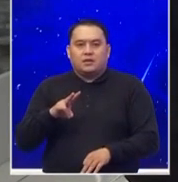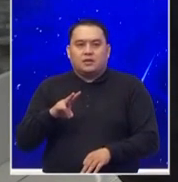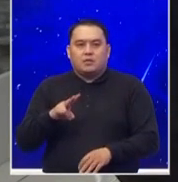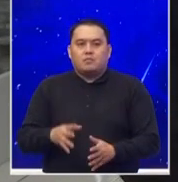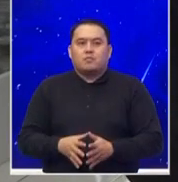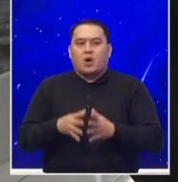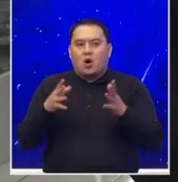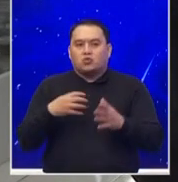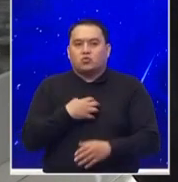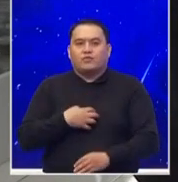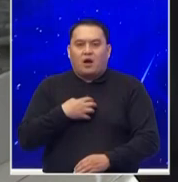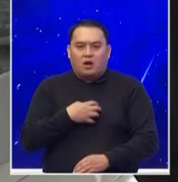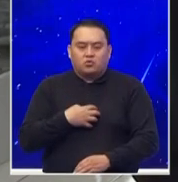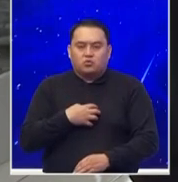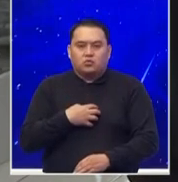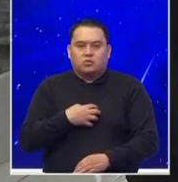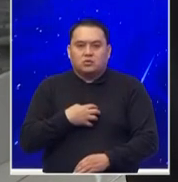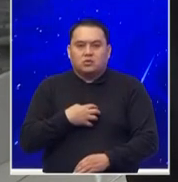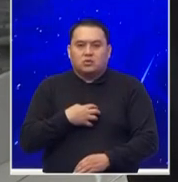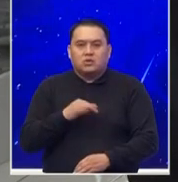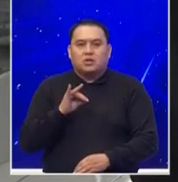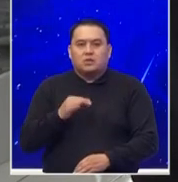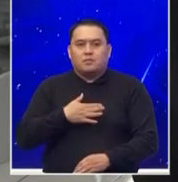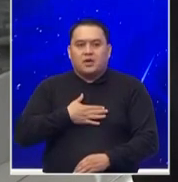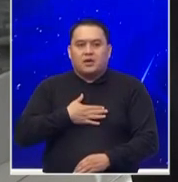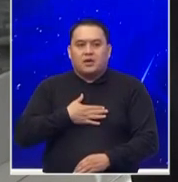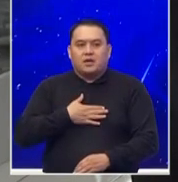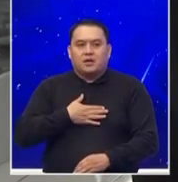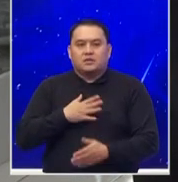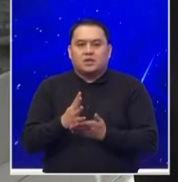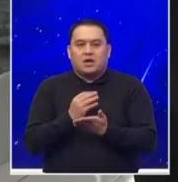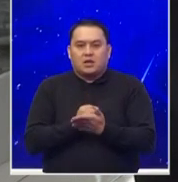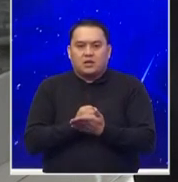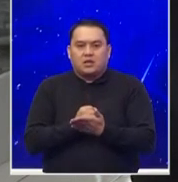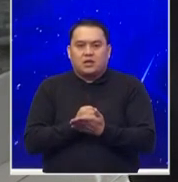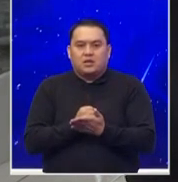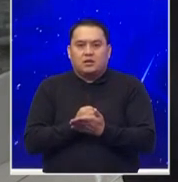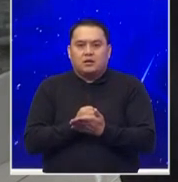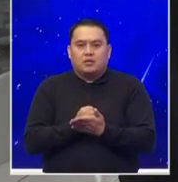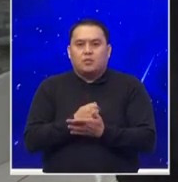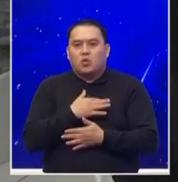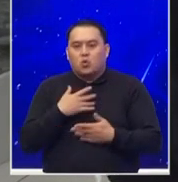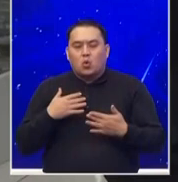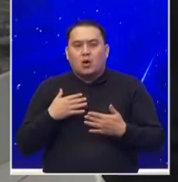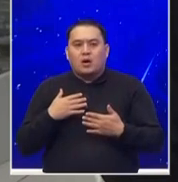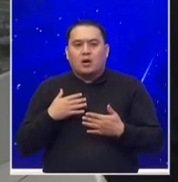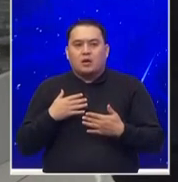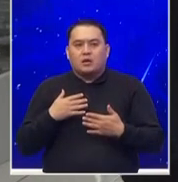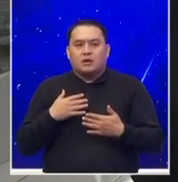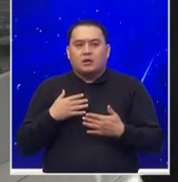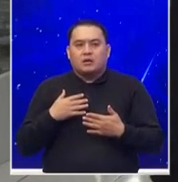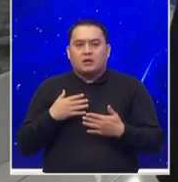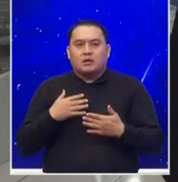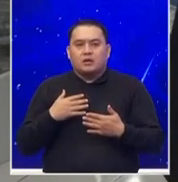сыграло очень важный момент, и мы сохранили очень много средств,